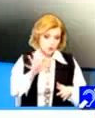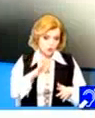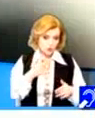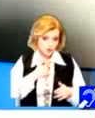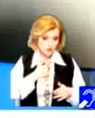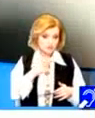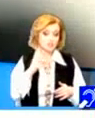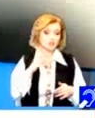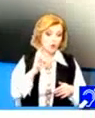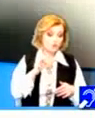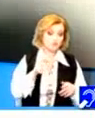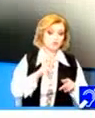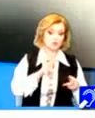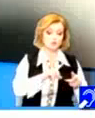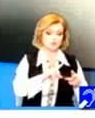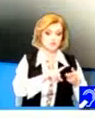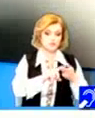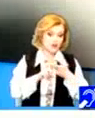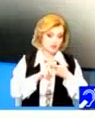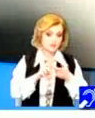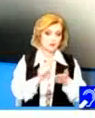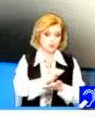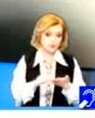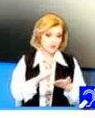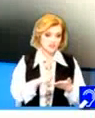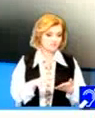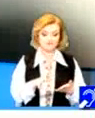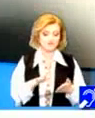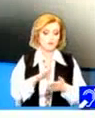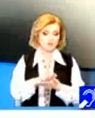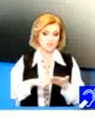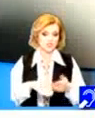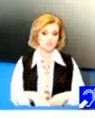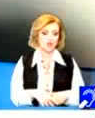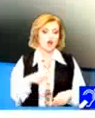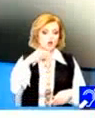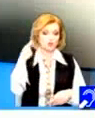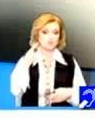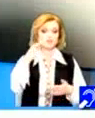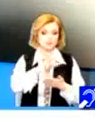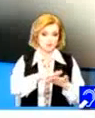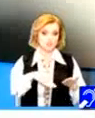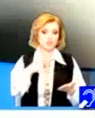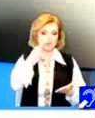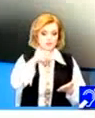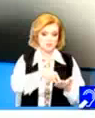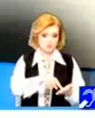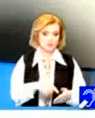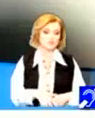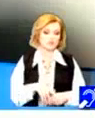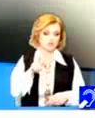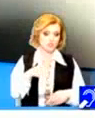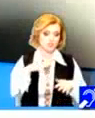Deciziile convenite dintre Chișinău și Tiraspol nu au fost realizate eficient, iar Rusia continuă să se implice în activitățile cu caracter militar din